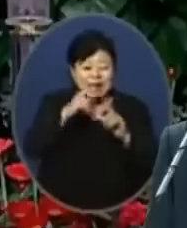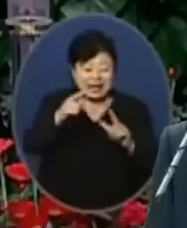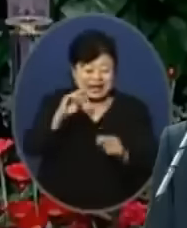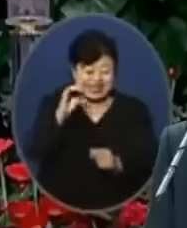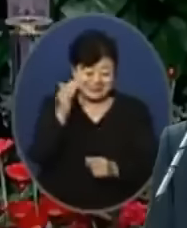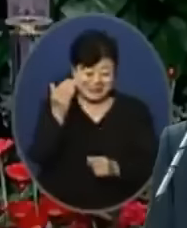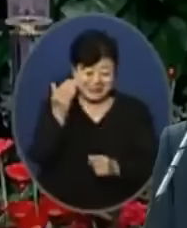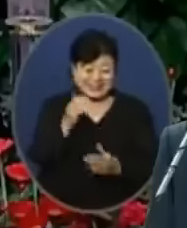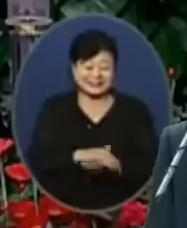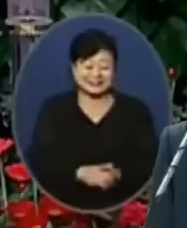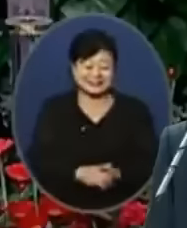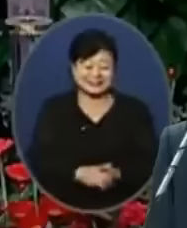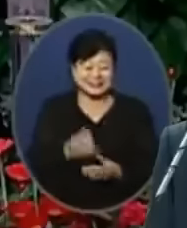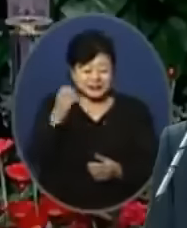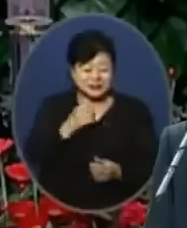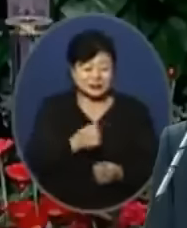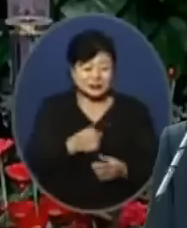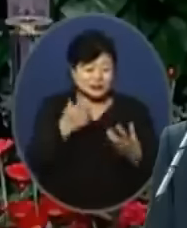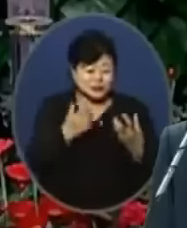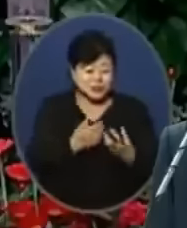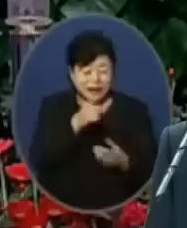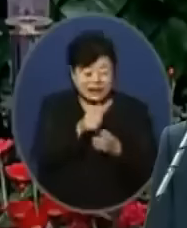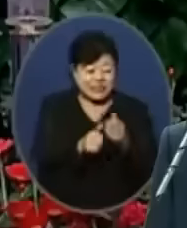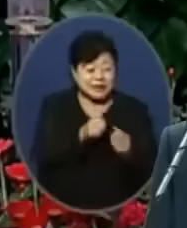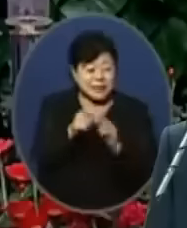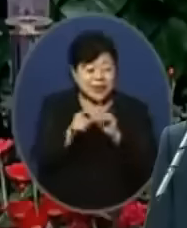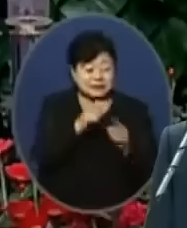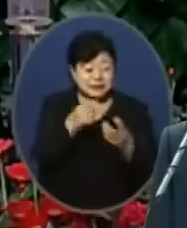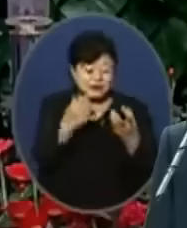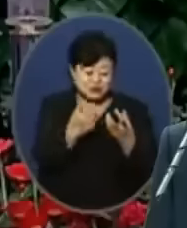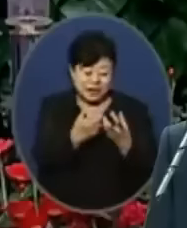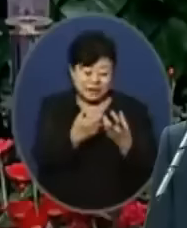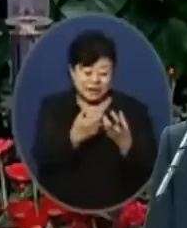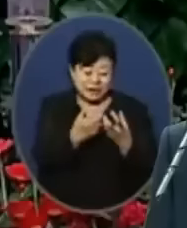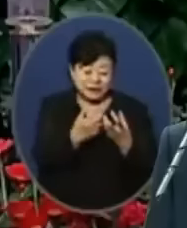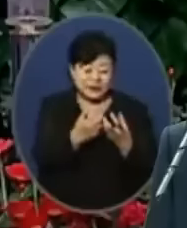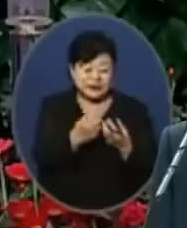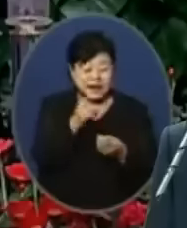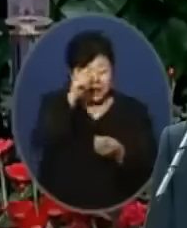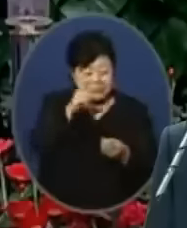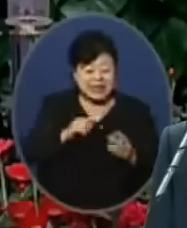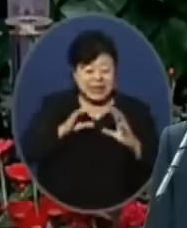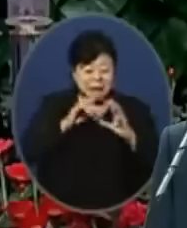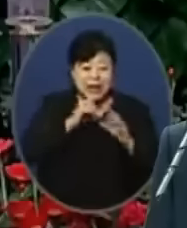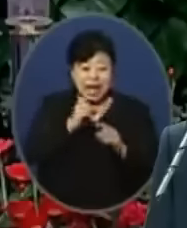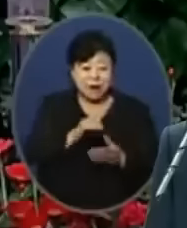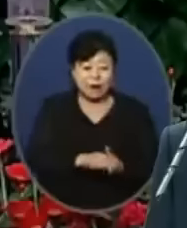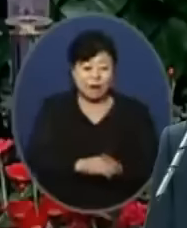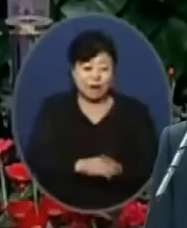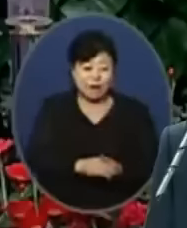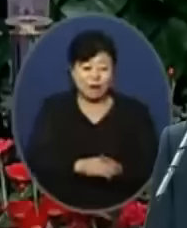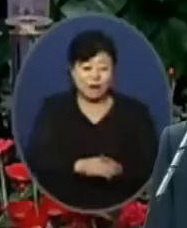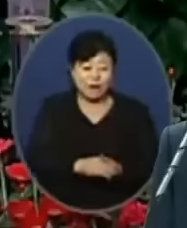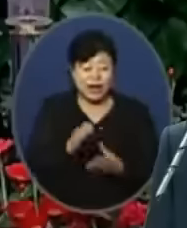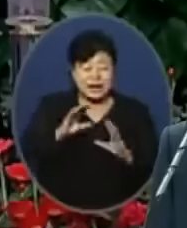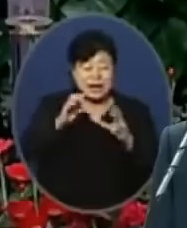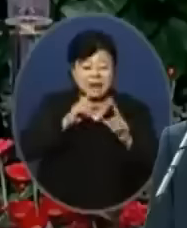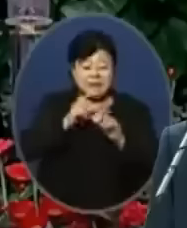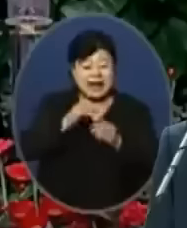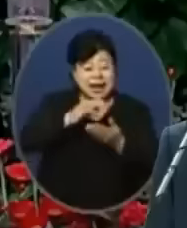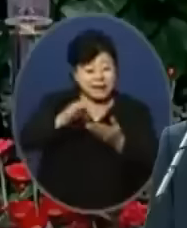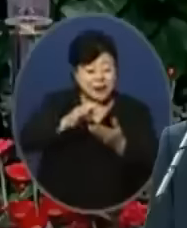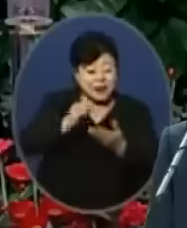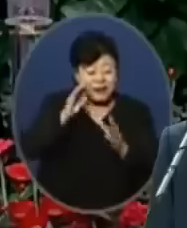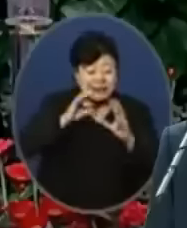되는 것입니다. 성령으로 충만하여 하나님의 말씀이 충만하면 천국 말을 하게 되고 천국 말을 하게